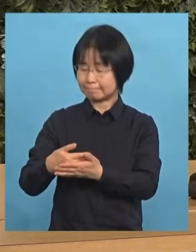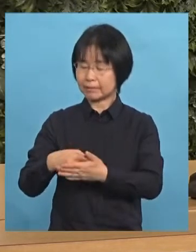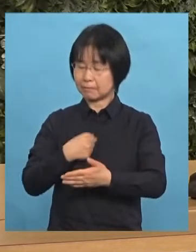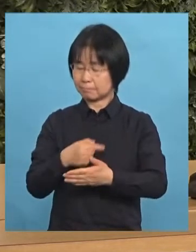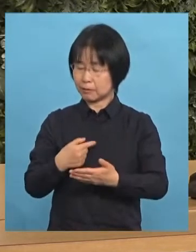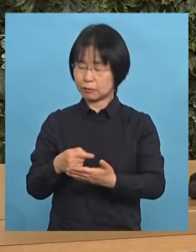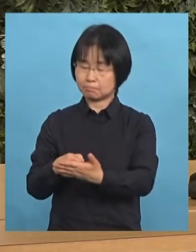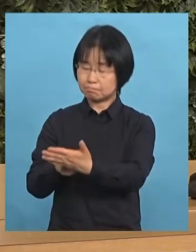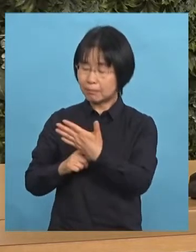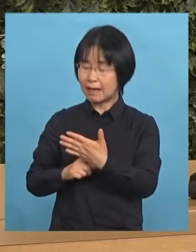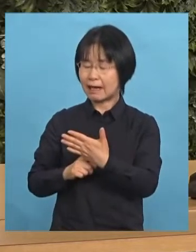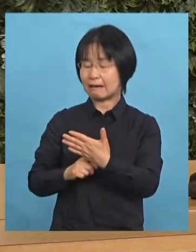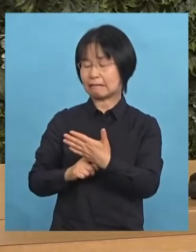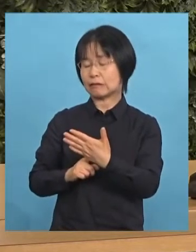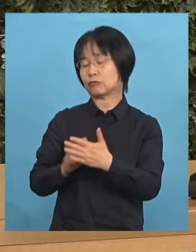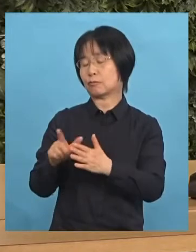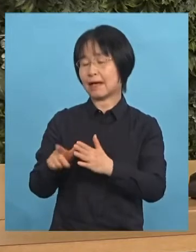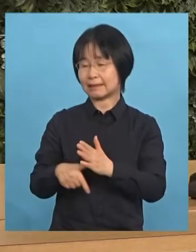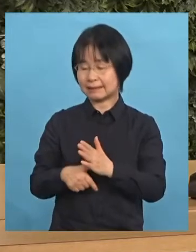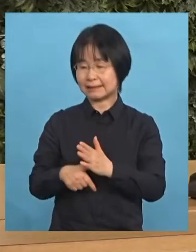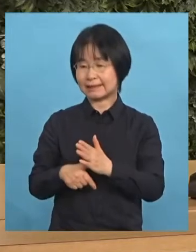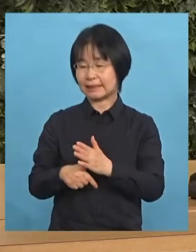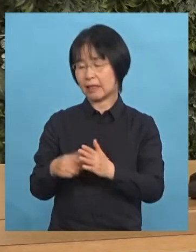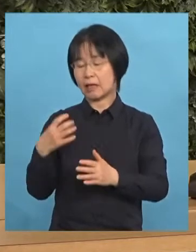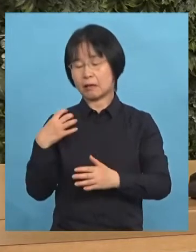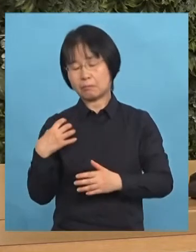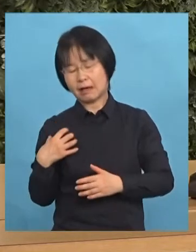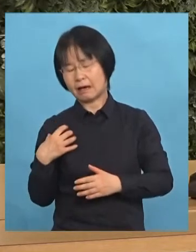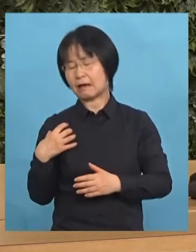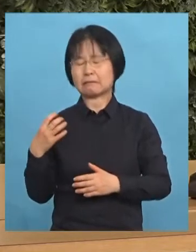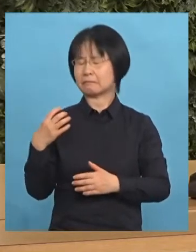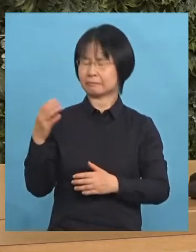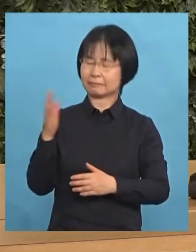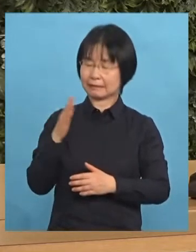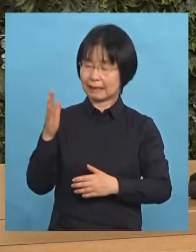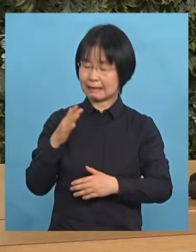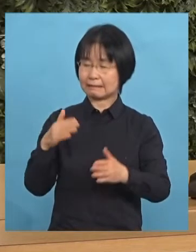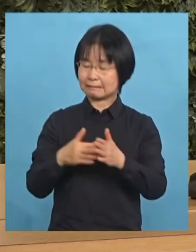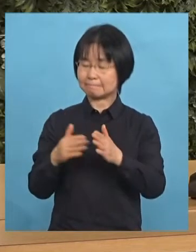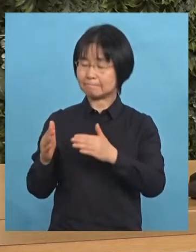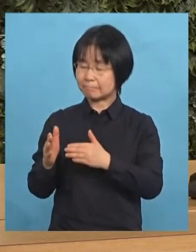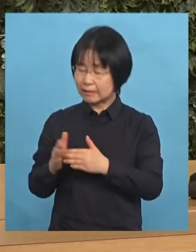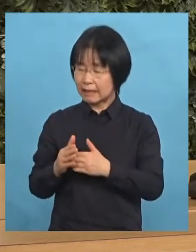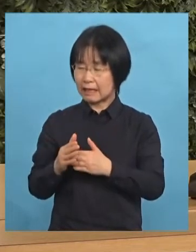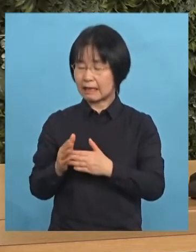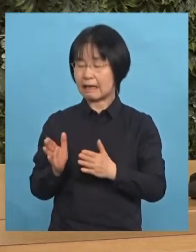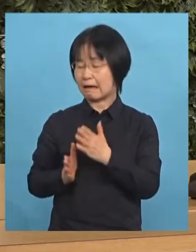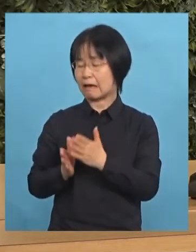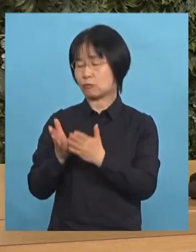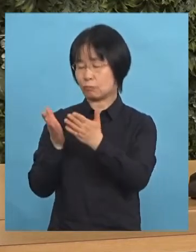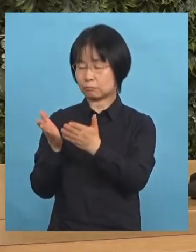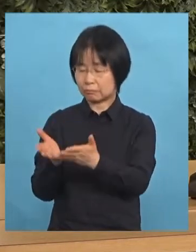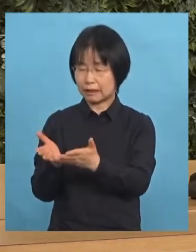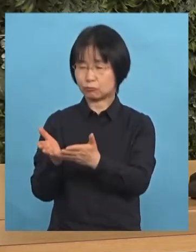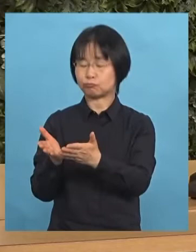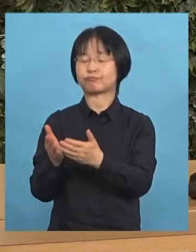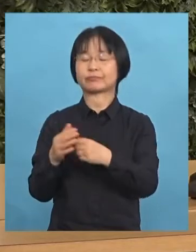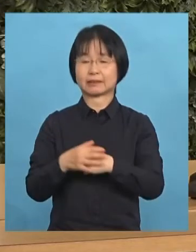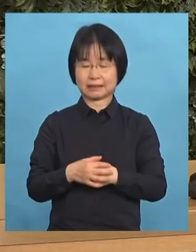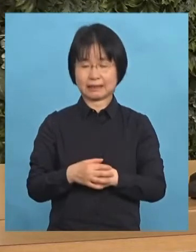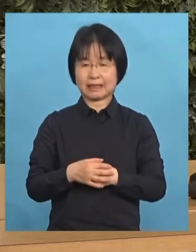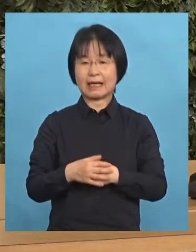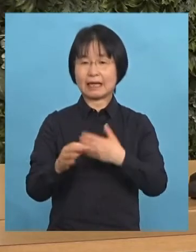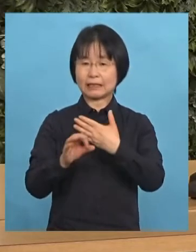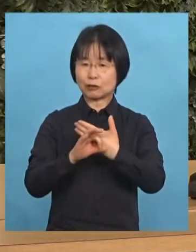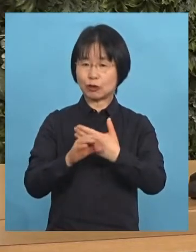求める意思表明があった場合に、はい、負担が重たくない範囲で配慮を行うことです。例えば聴